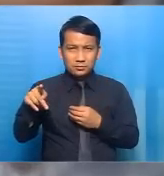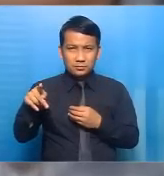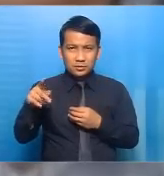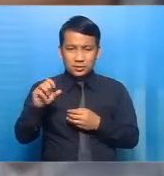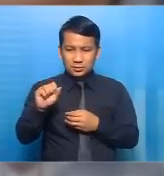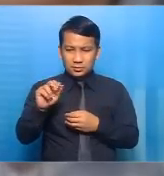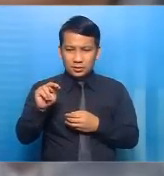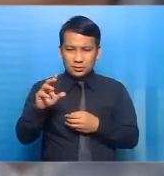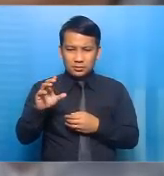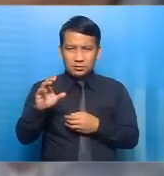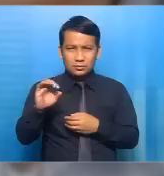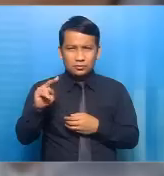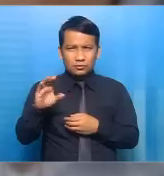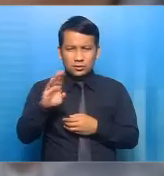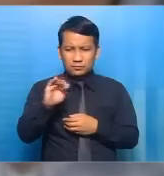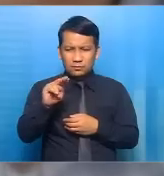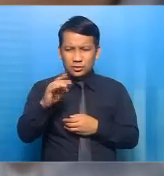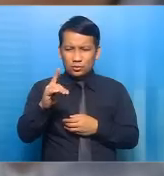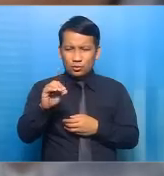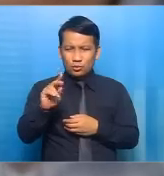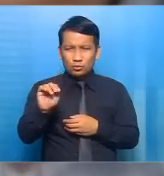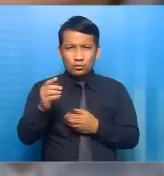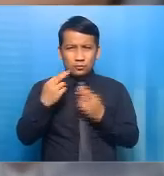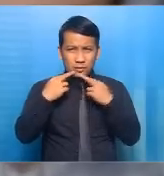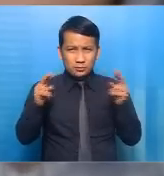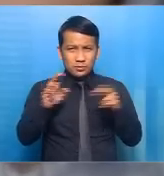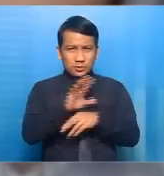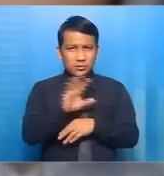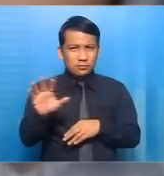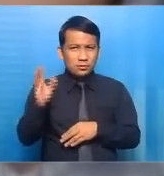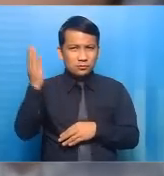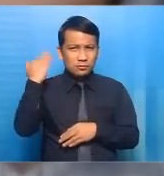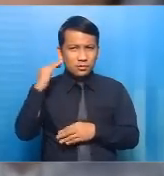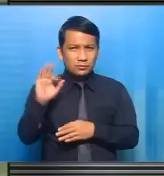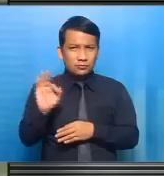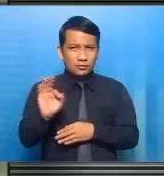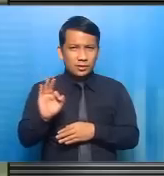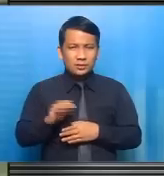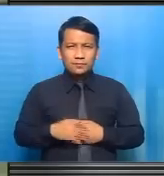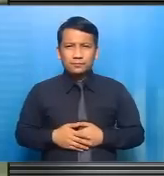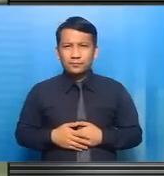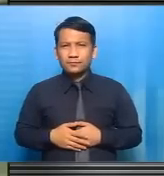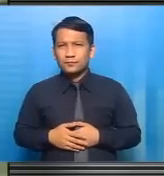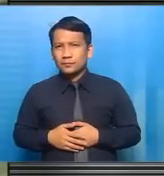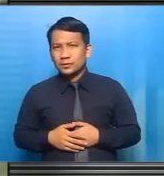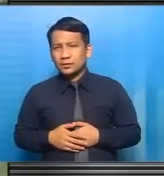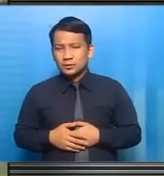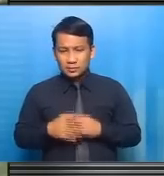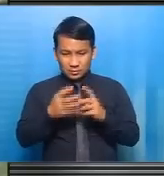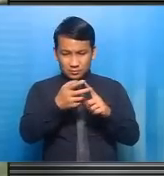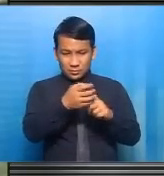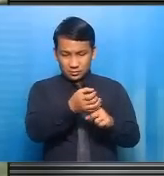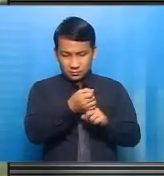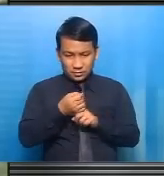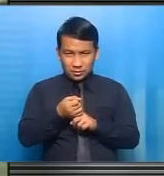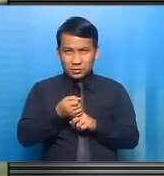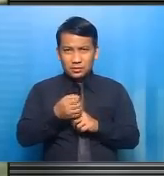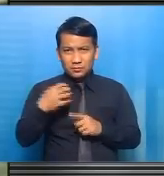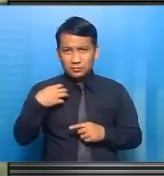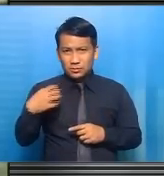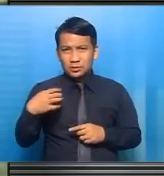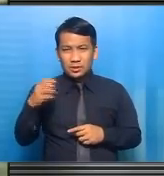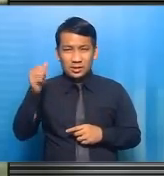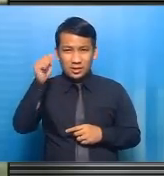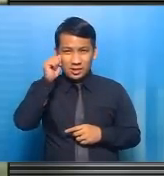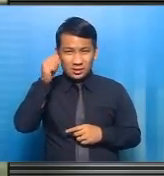Nicolas Binondo tungkol sa ibinalita natin dito sa Frontline Pilipinas noong Biyernes na pagdukot sa kinakasama niyang si Police